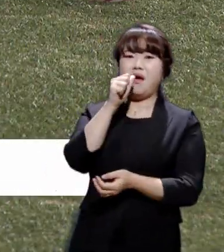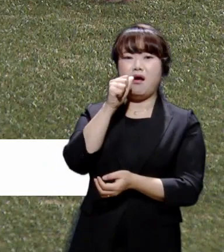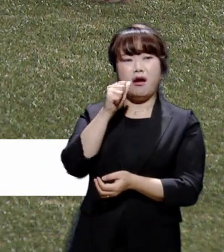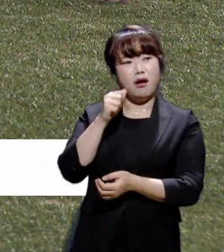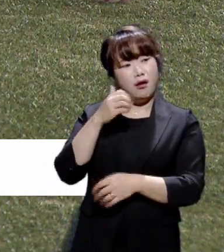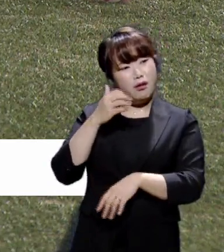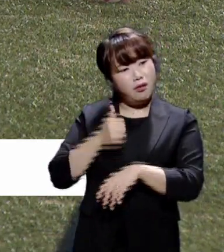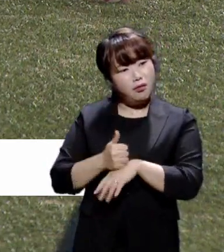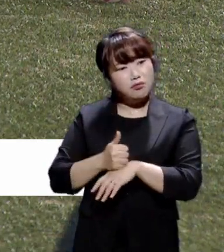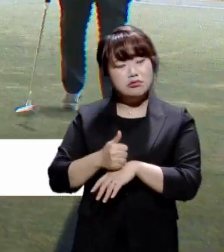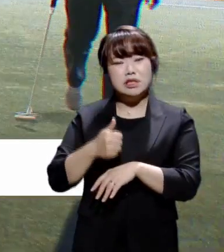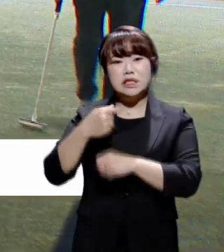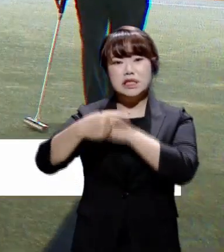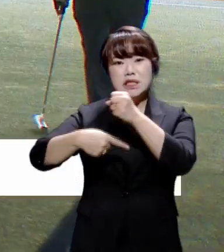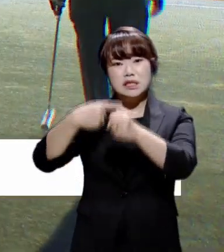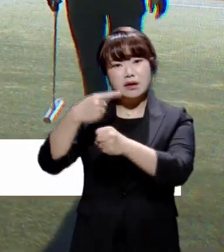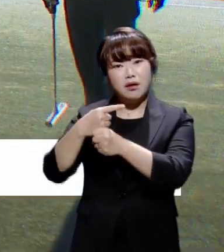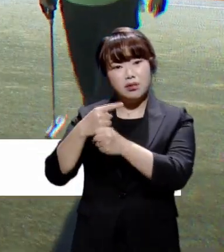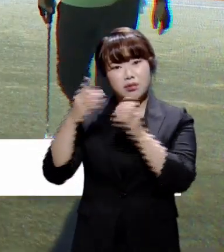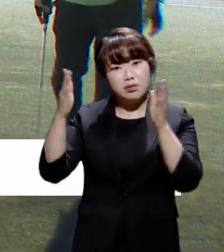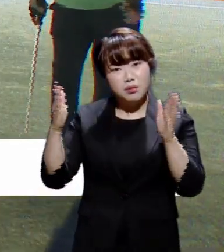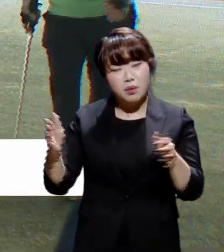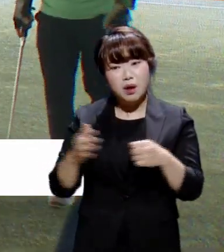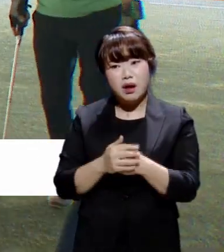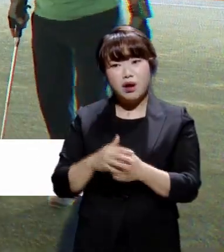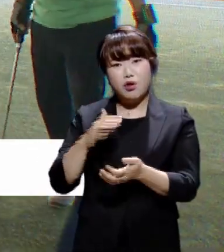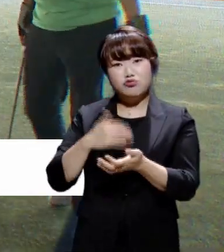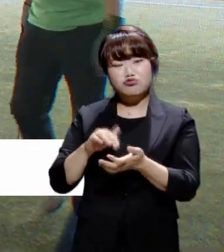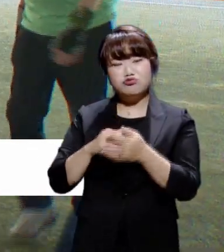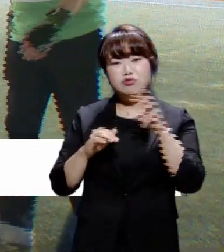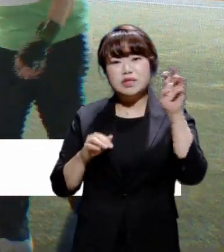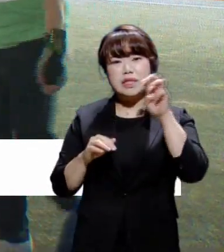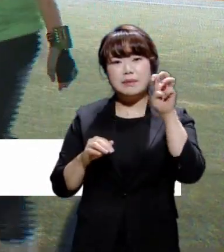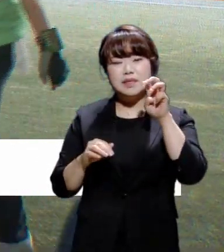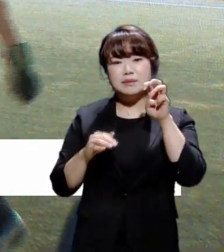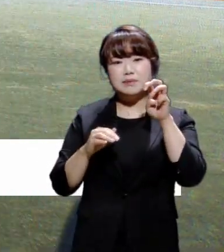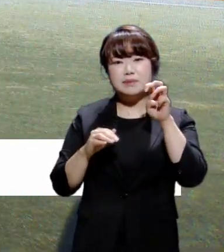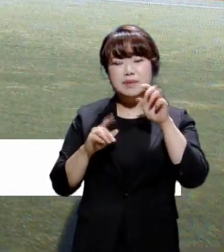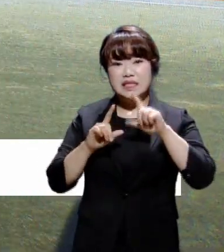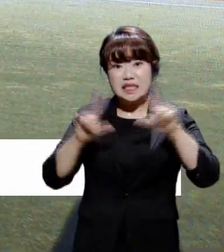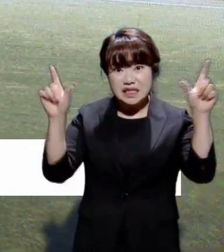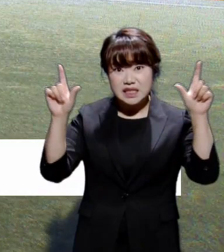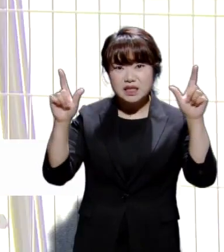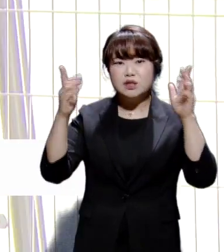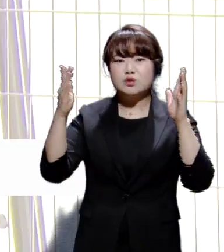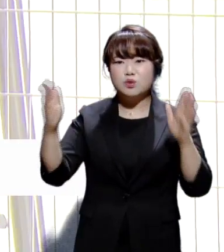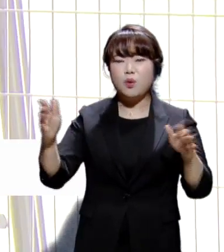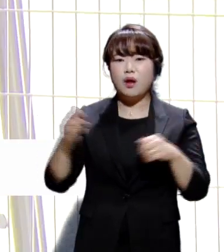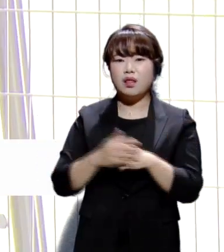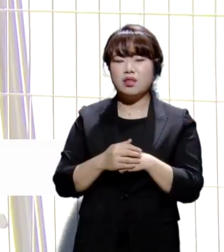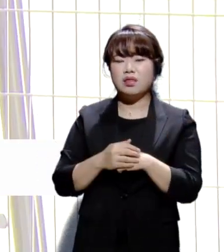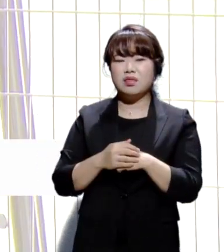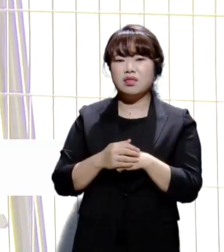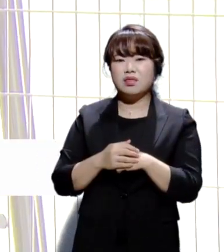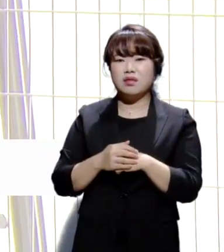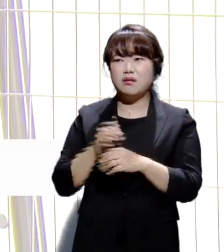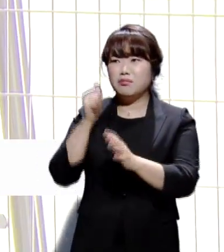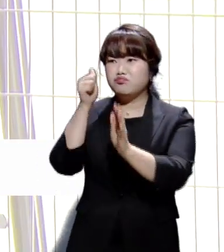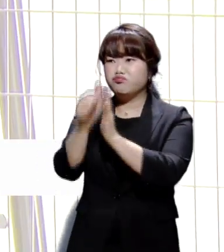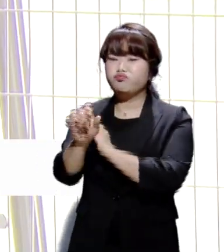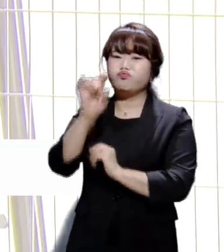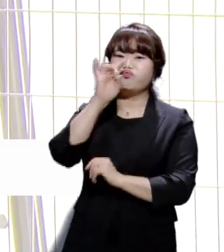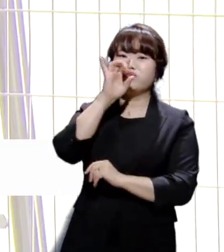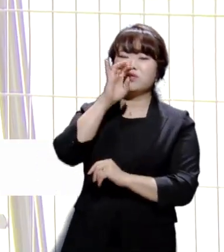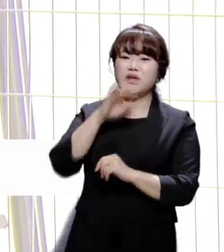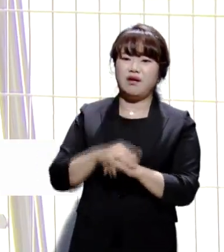약 그 30일 넘게 그 구장에 갈 수 없는 그런 환경이